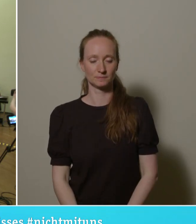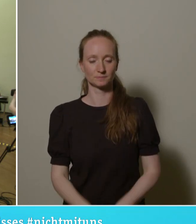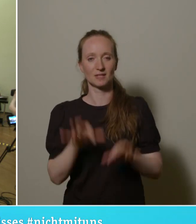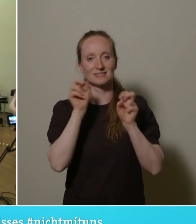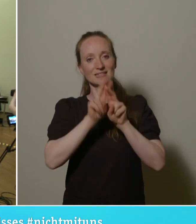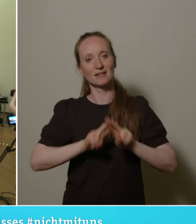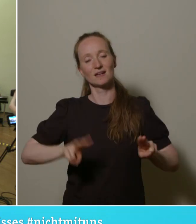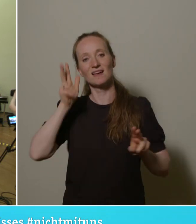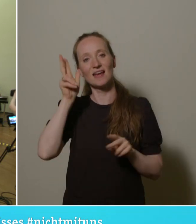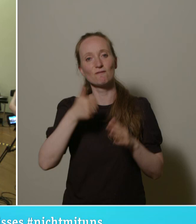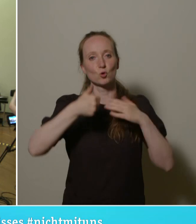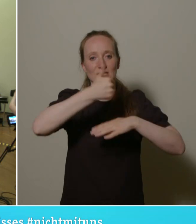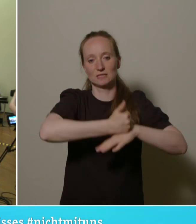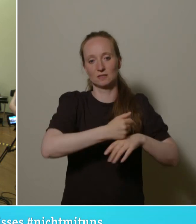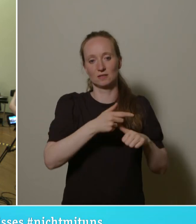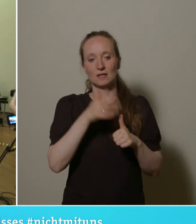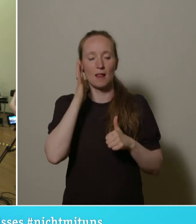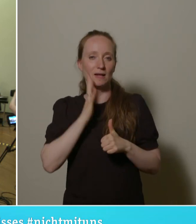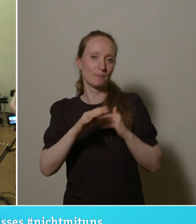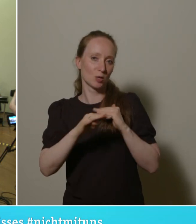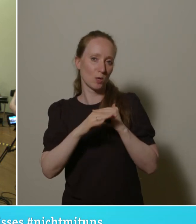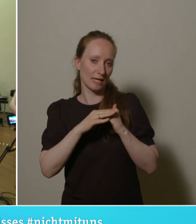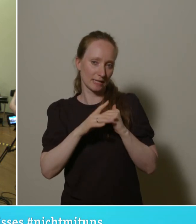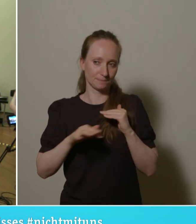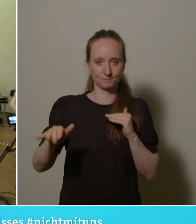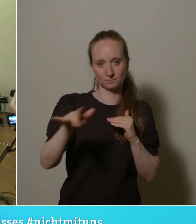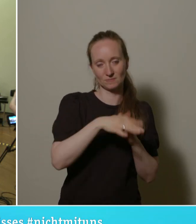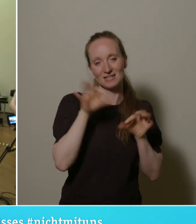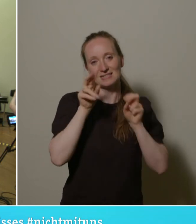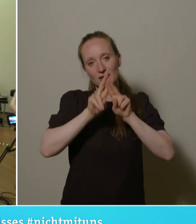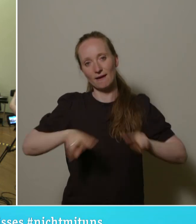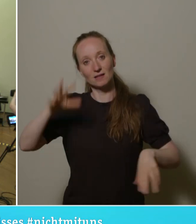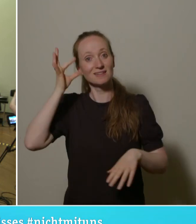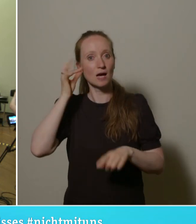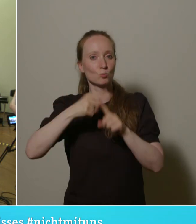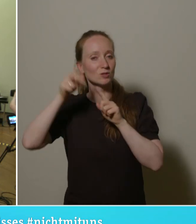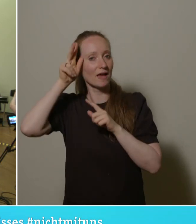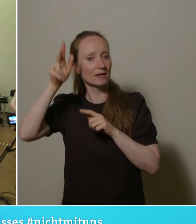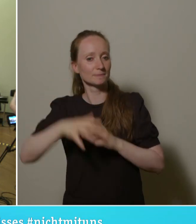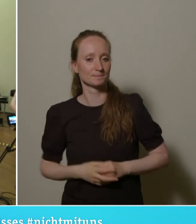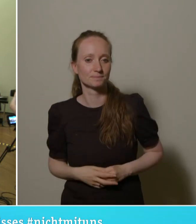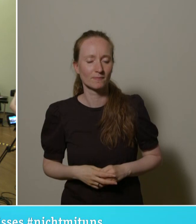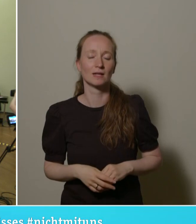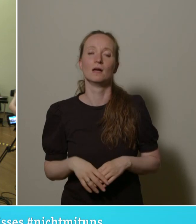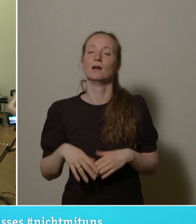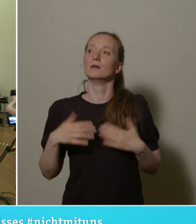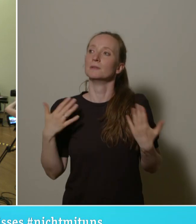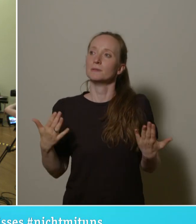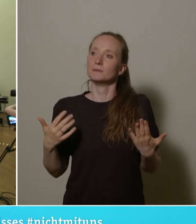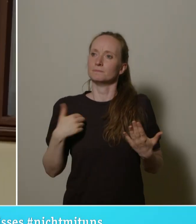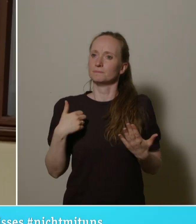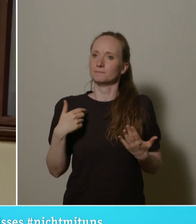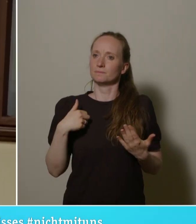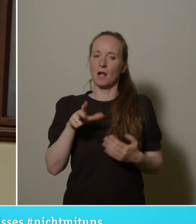Sehr geehrter Herr Vorsitzender, liebe Kolleginnen und Kollegen, sehr geehrte Damen und Herren. Also ich war ganz